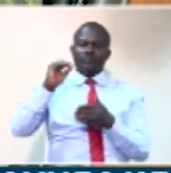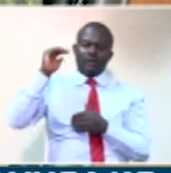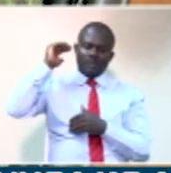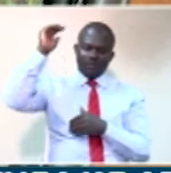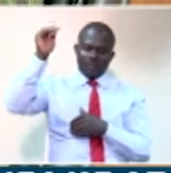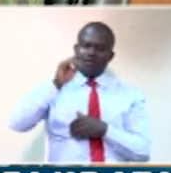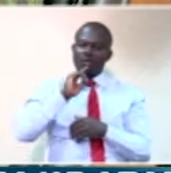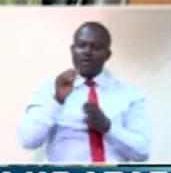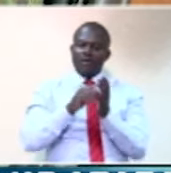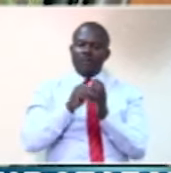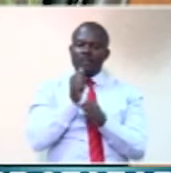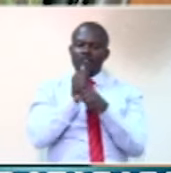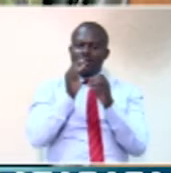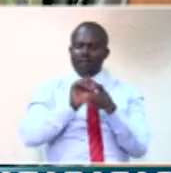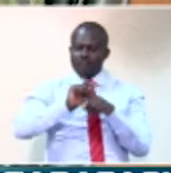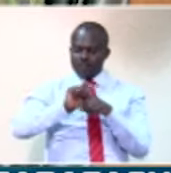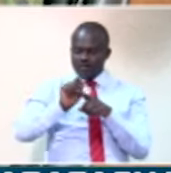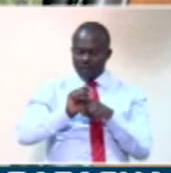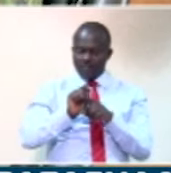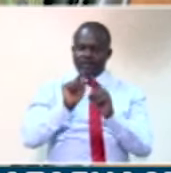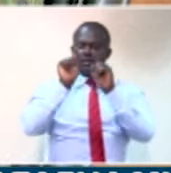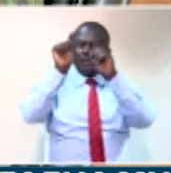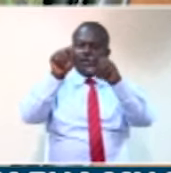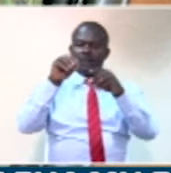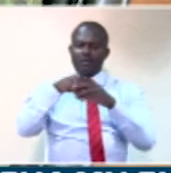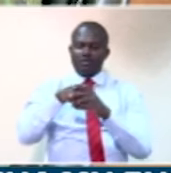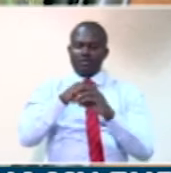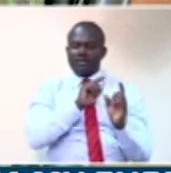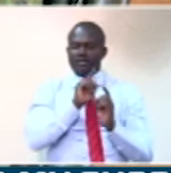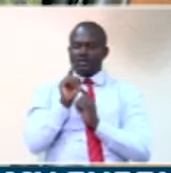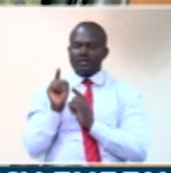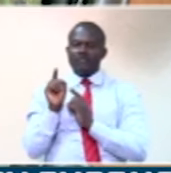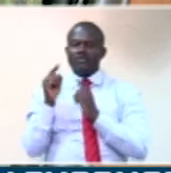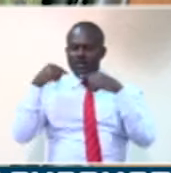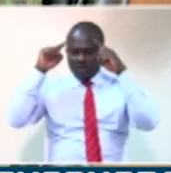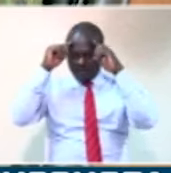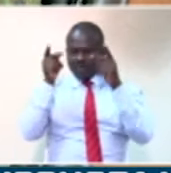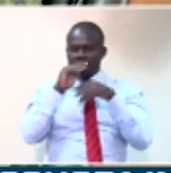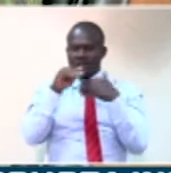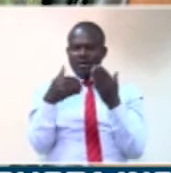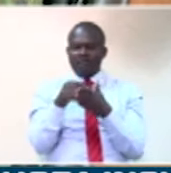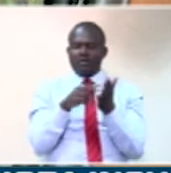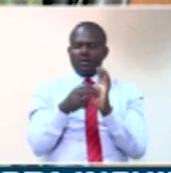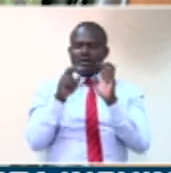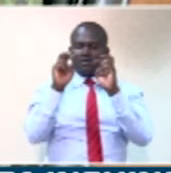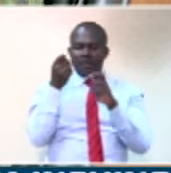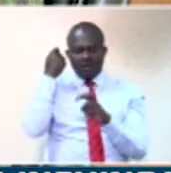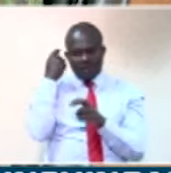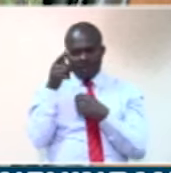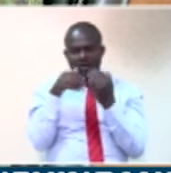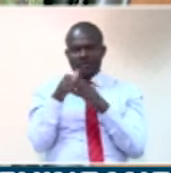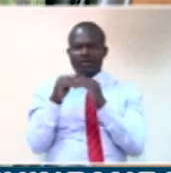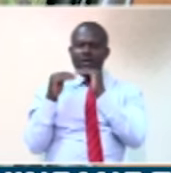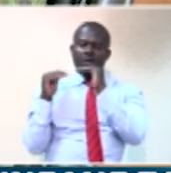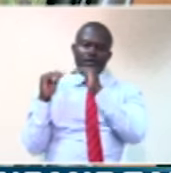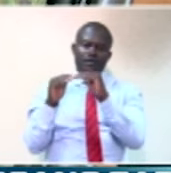staff course yajya muri Defense University ahariho hose. Ni ukuvuga ko rero riri ku rwego rwemewe